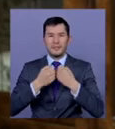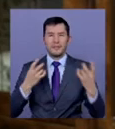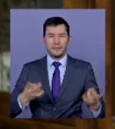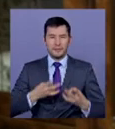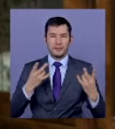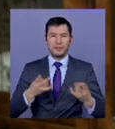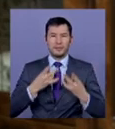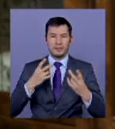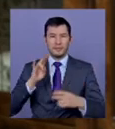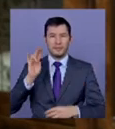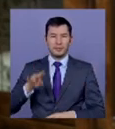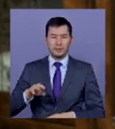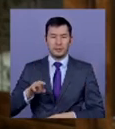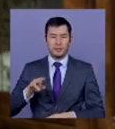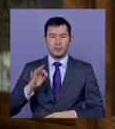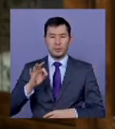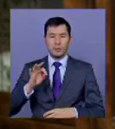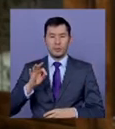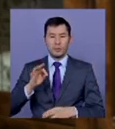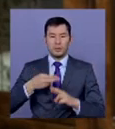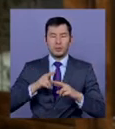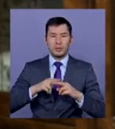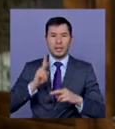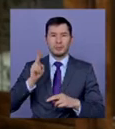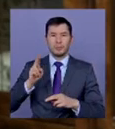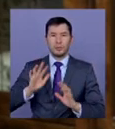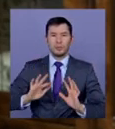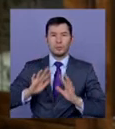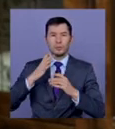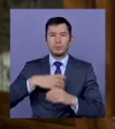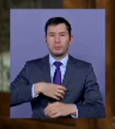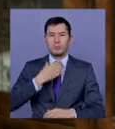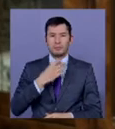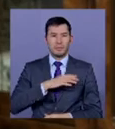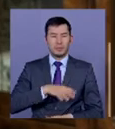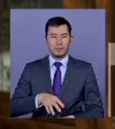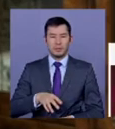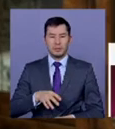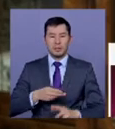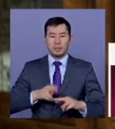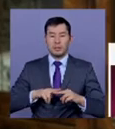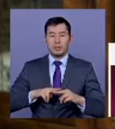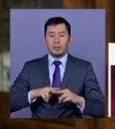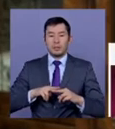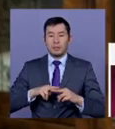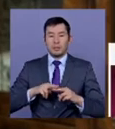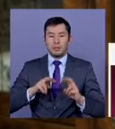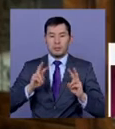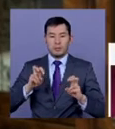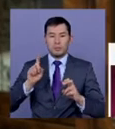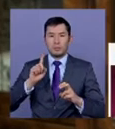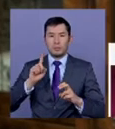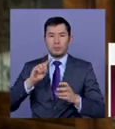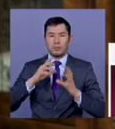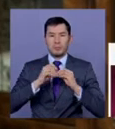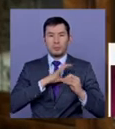отыр. Бірақ бұған дейінгі жаңағыдай шиеленісті жағдайларда әркез бұл бір ауқымды соғыс әрекеттеріне алып